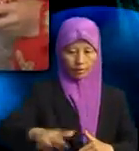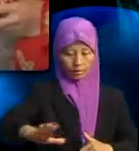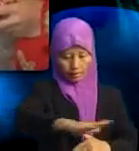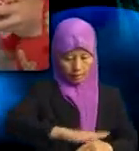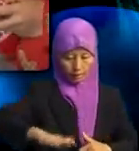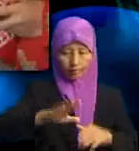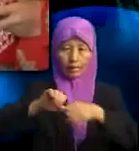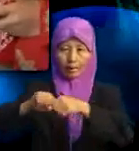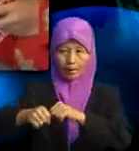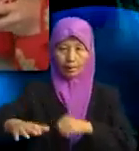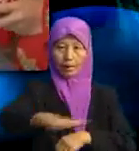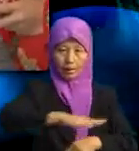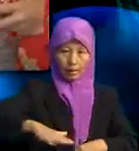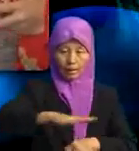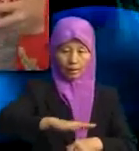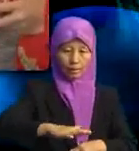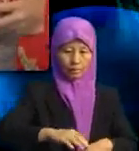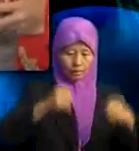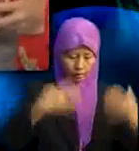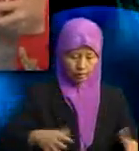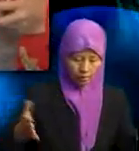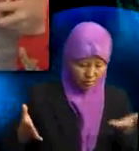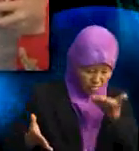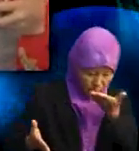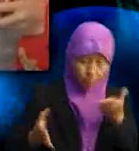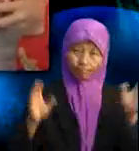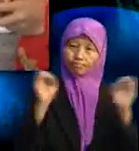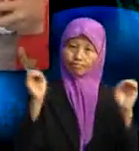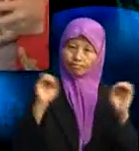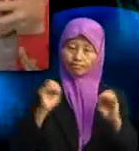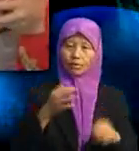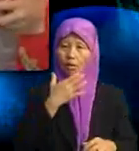hilang bau, warna dan rasa.